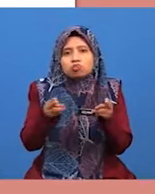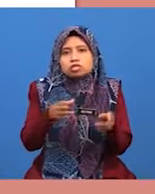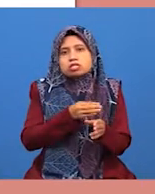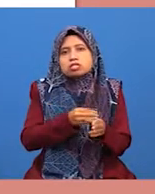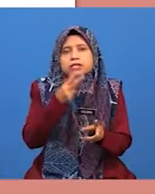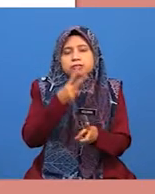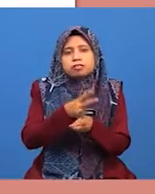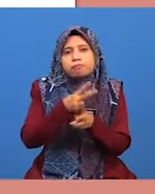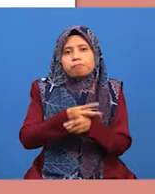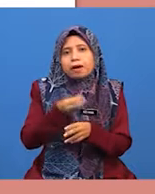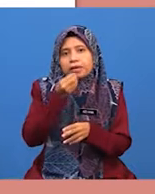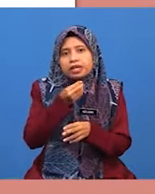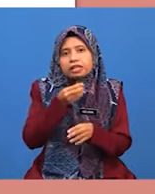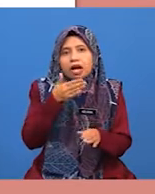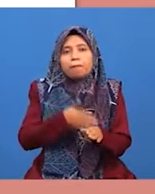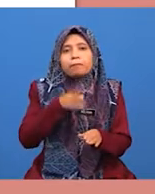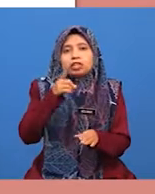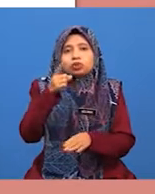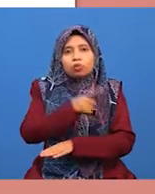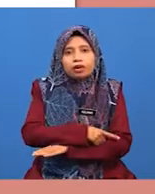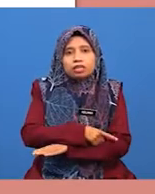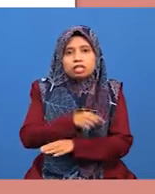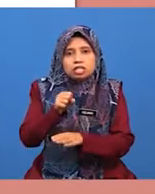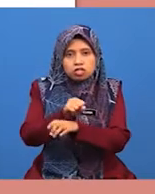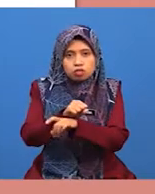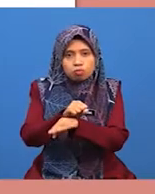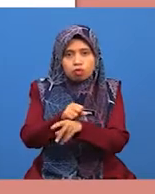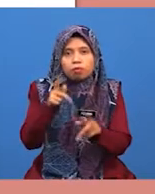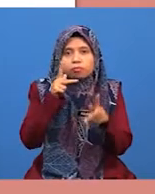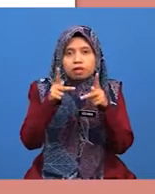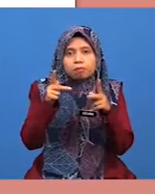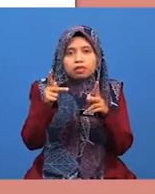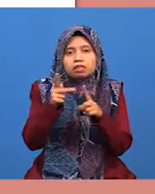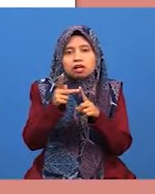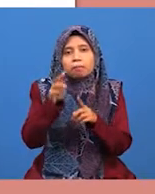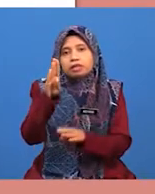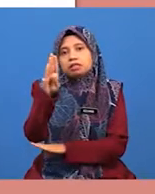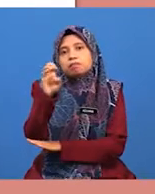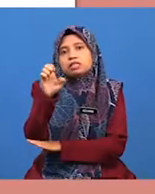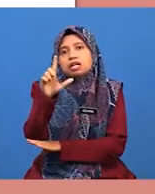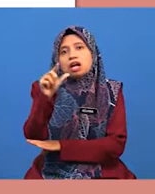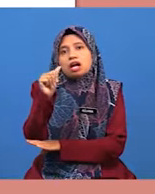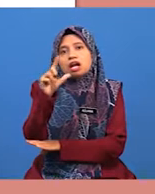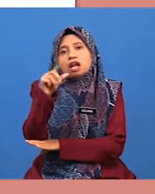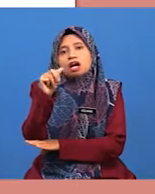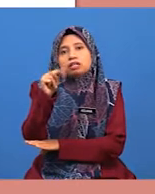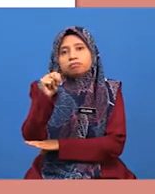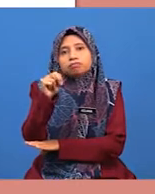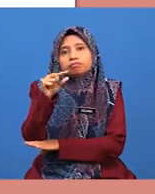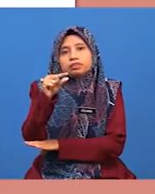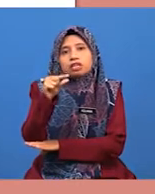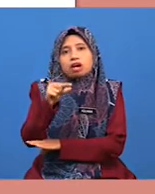gigih menyimpan makanan. Pada suatu hari, semut berkata kepada belalang,